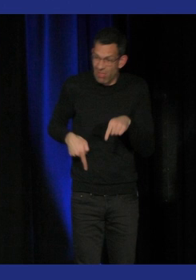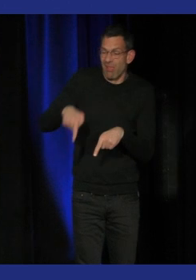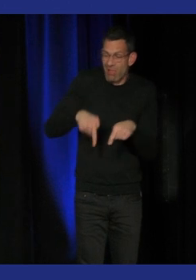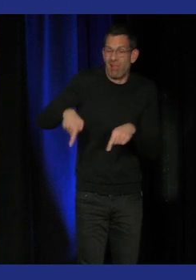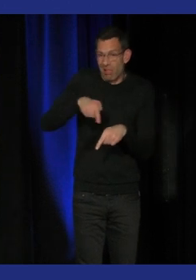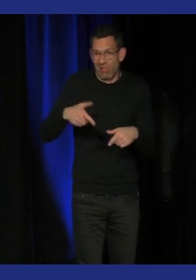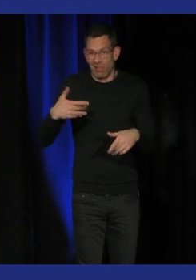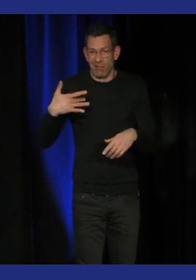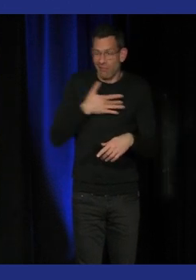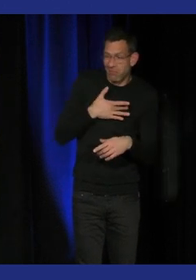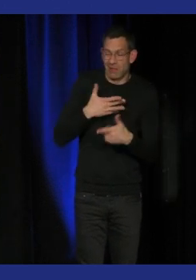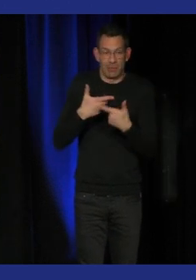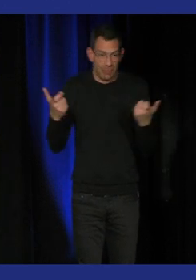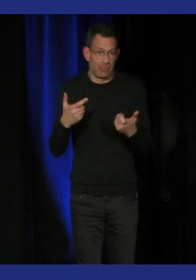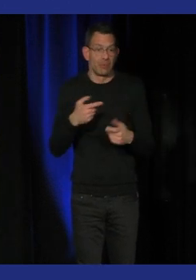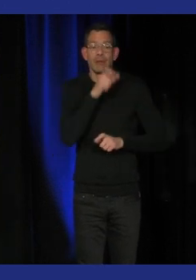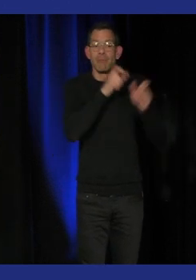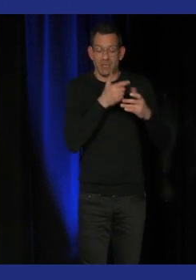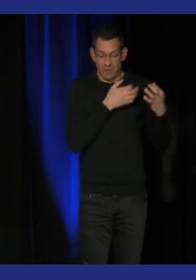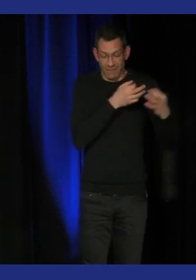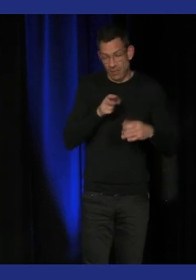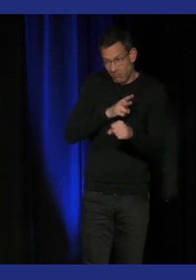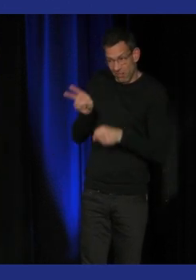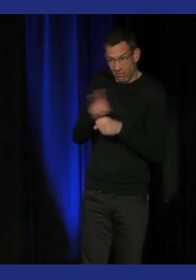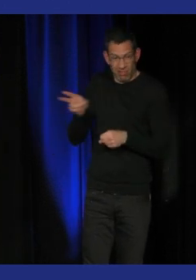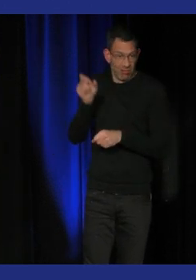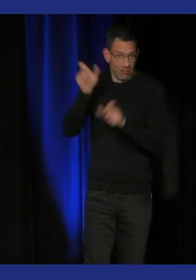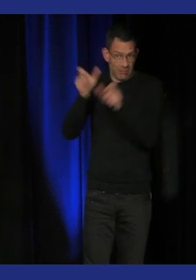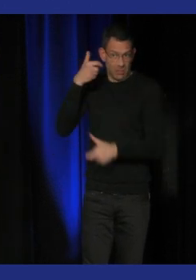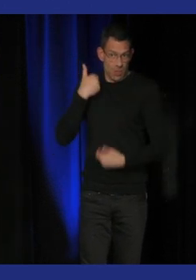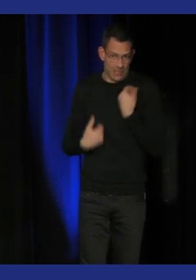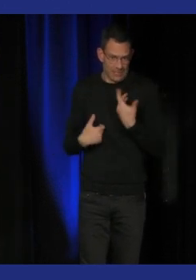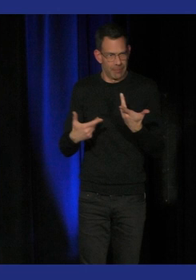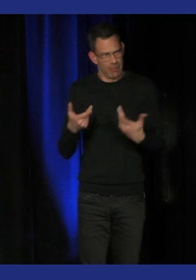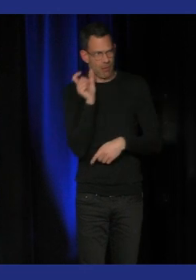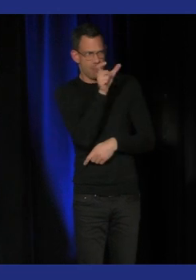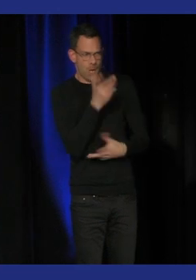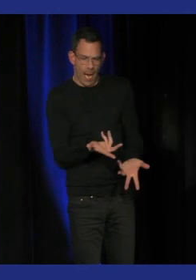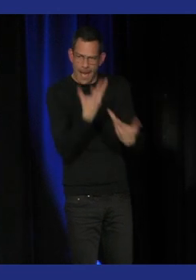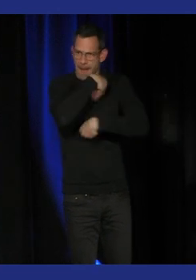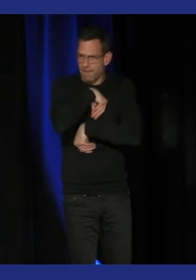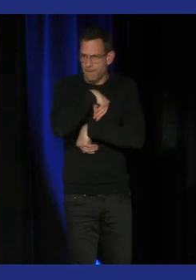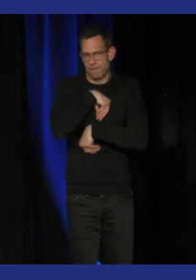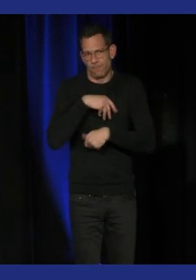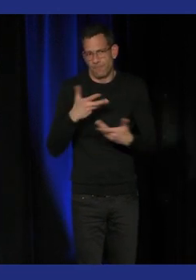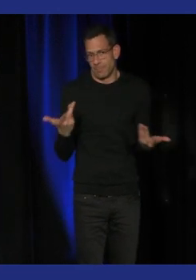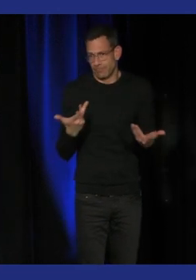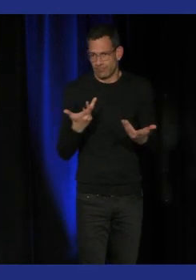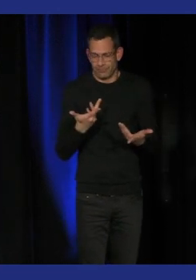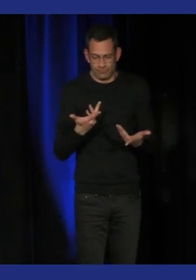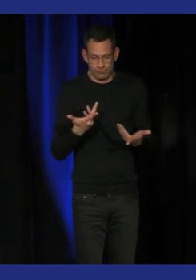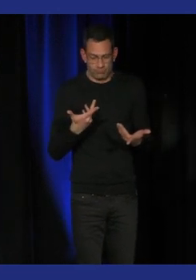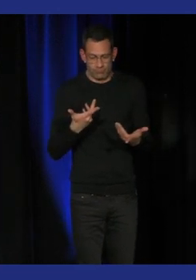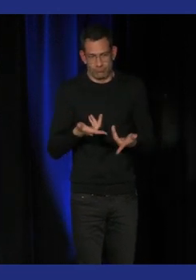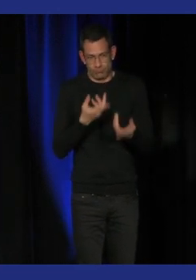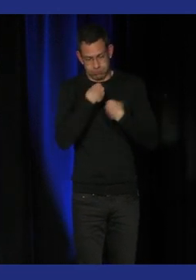infirme, c'était du coup utilisé par les personnes valides pour désigner les personnes handicapées. Et pareil, elles se sont réappropriées ce mot